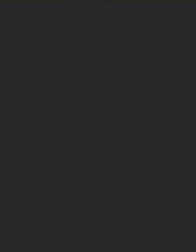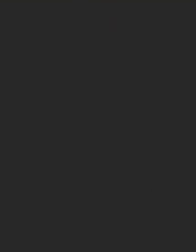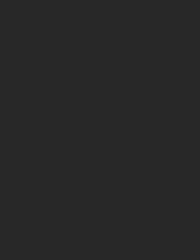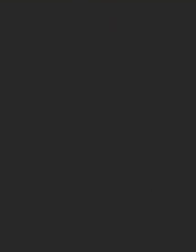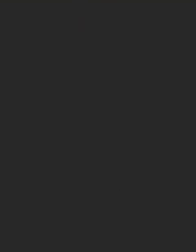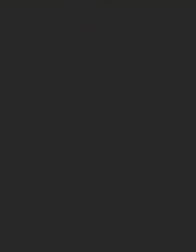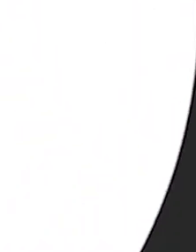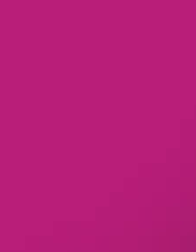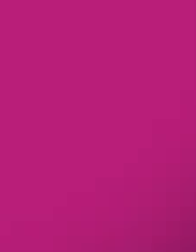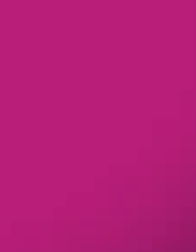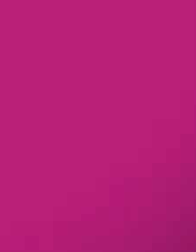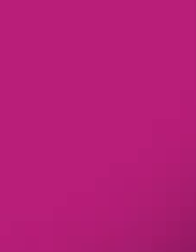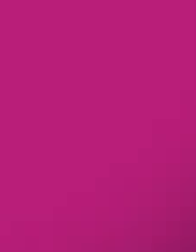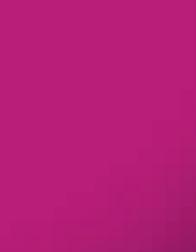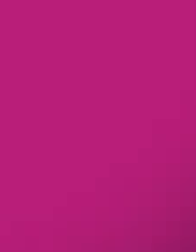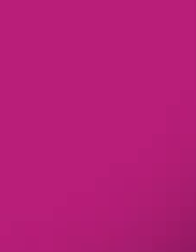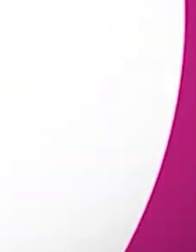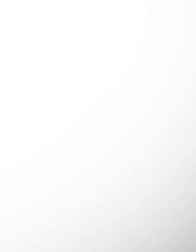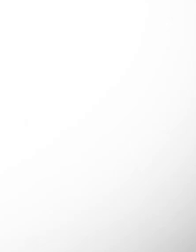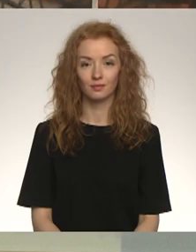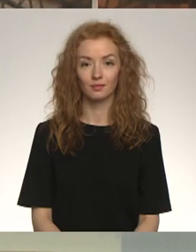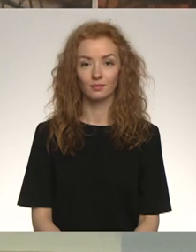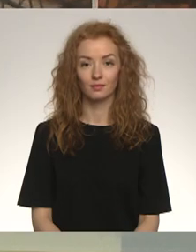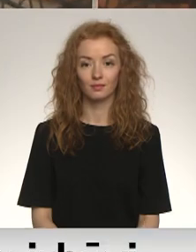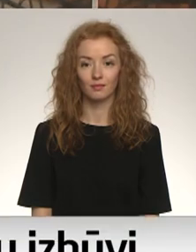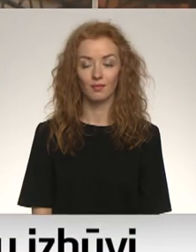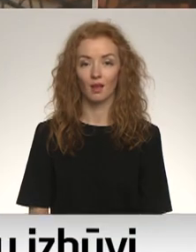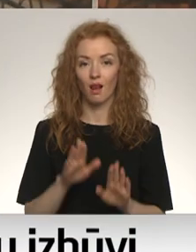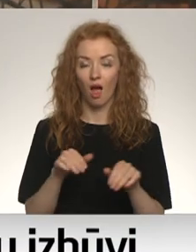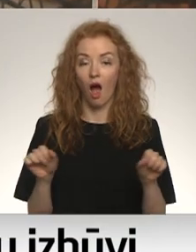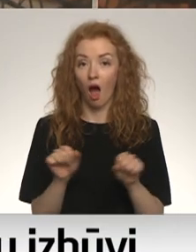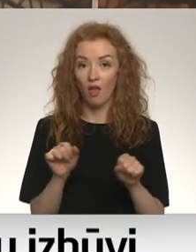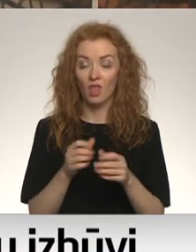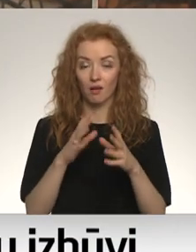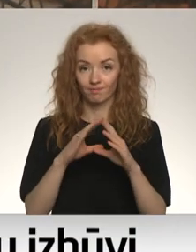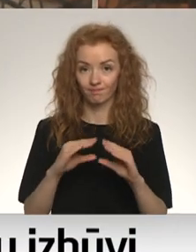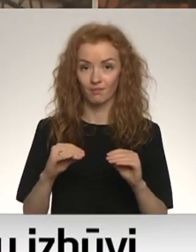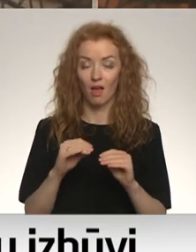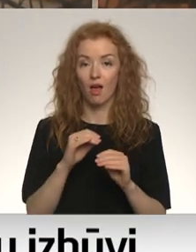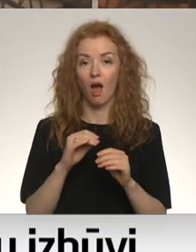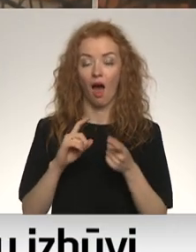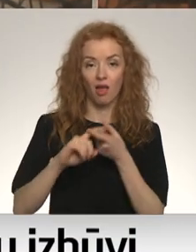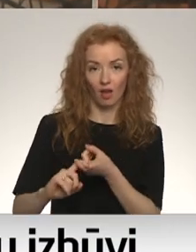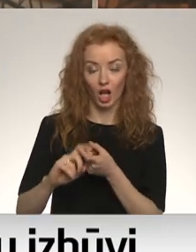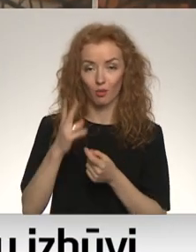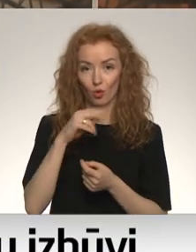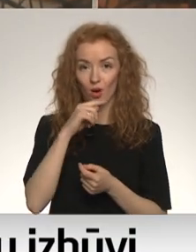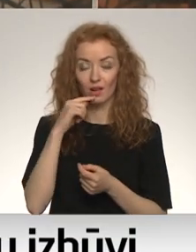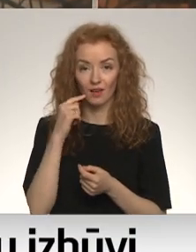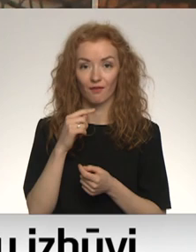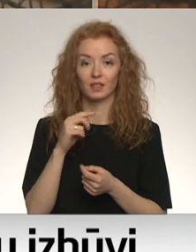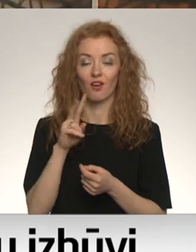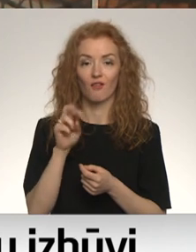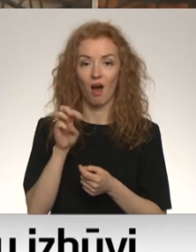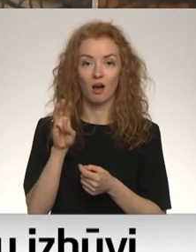Re, viss ēters ir te! Lai pēc iespējas ātrāk mazinātu enerģētisko atkarību no Krievijas vides